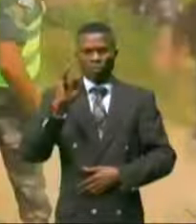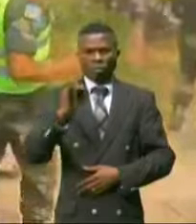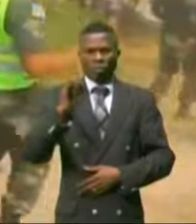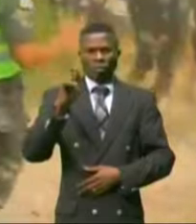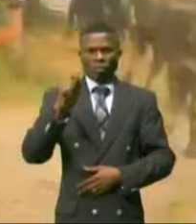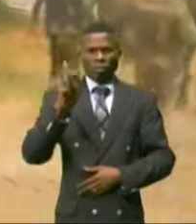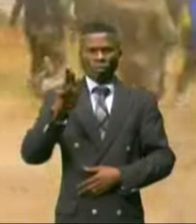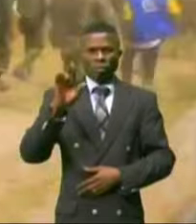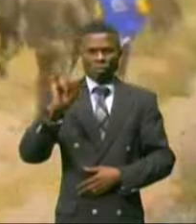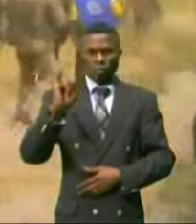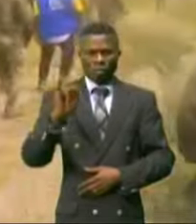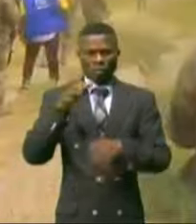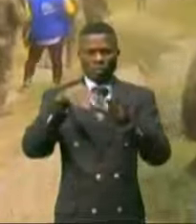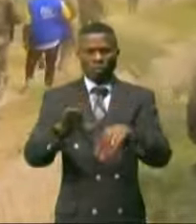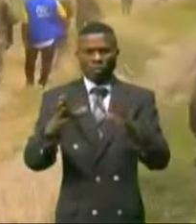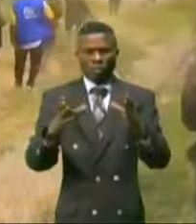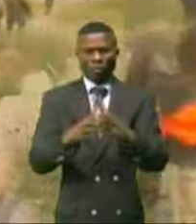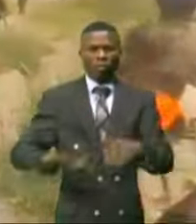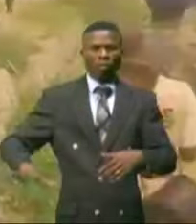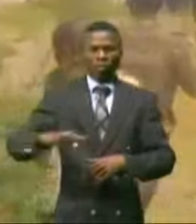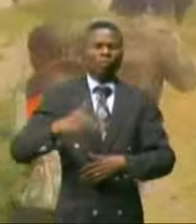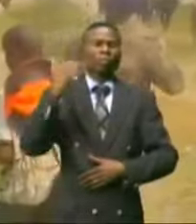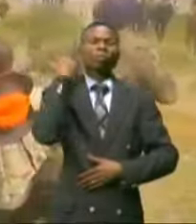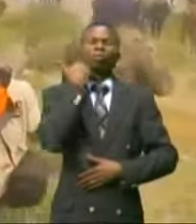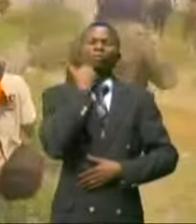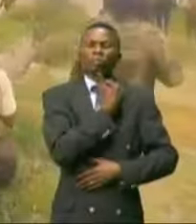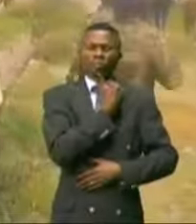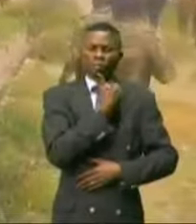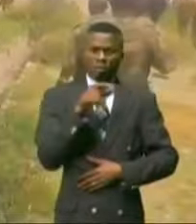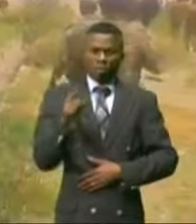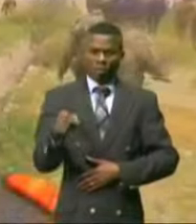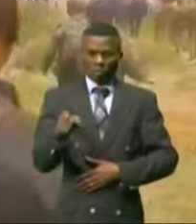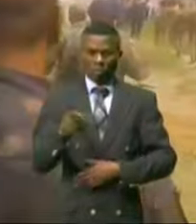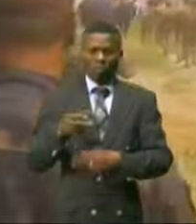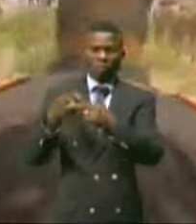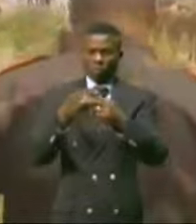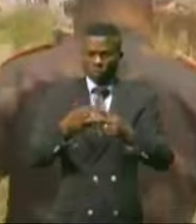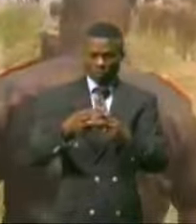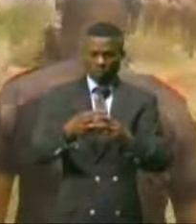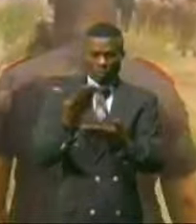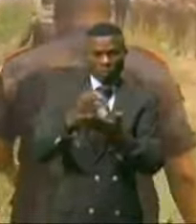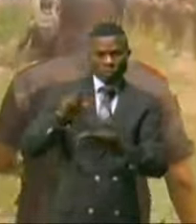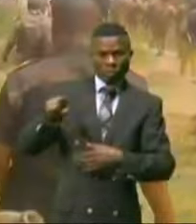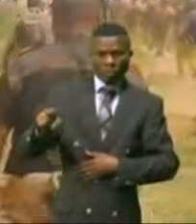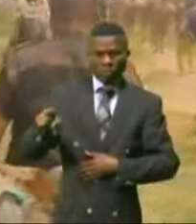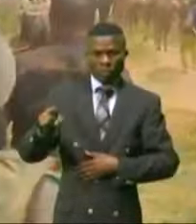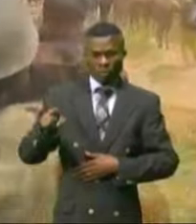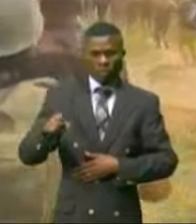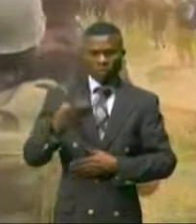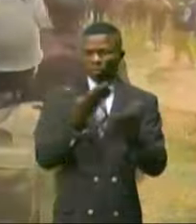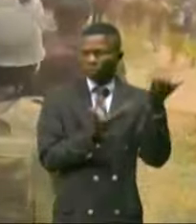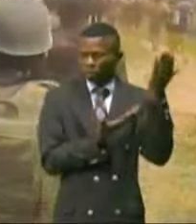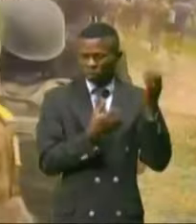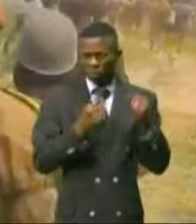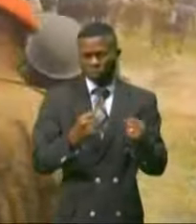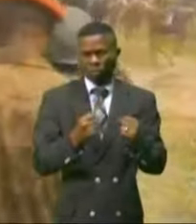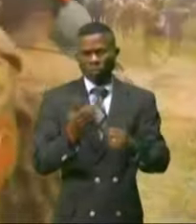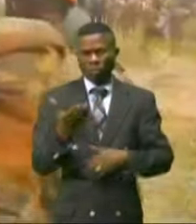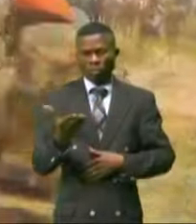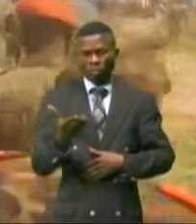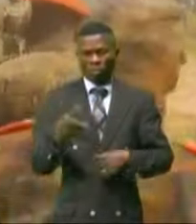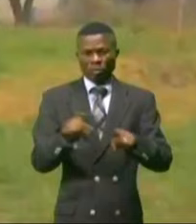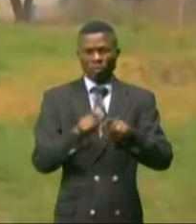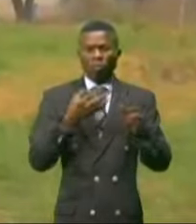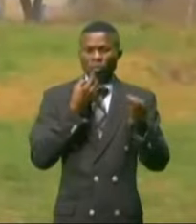fait frontière avec l'Ouganda à partir du lac Albert, d'où la sécurisation de cette zone revêt d'une importance capitale, comme